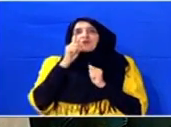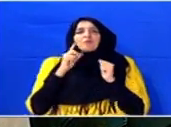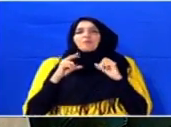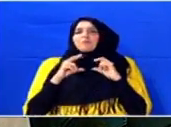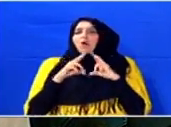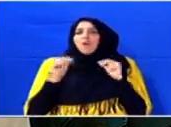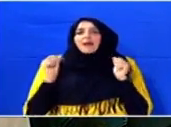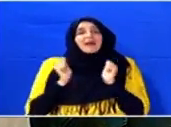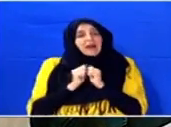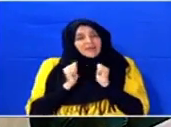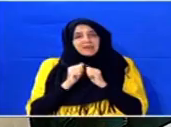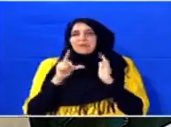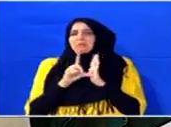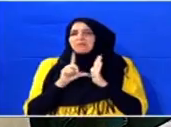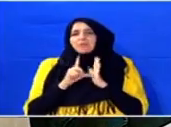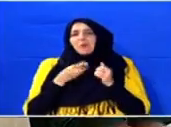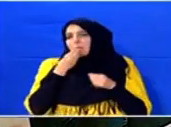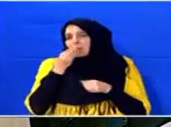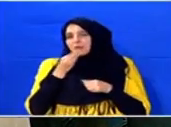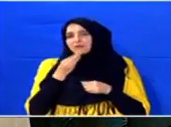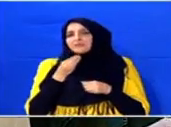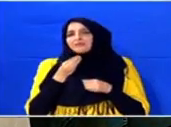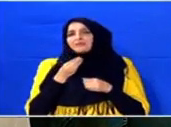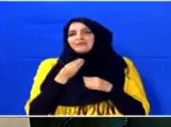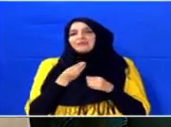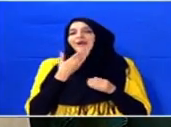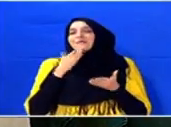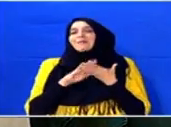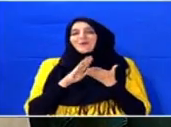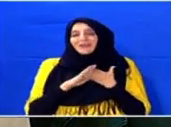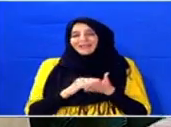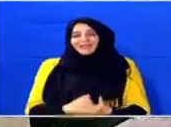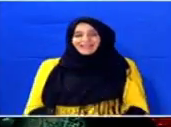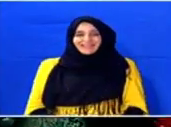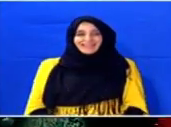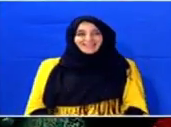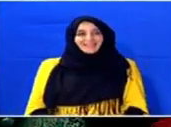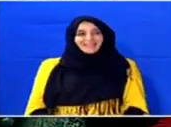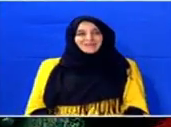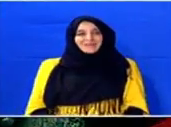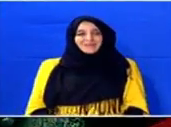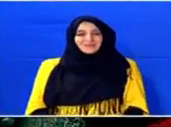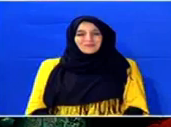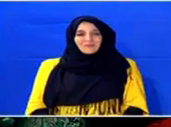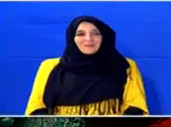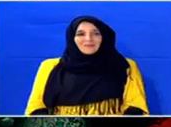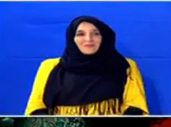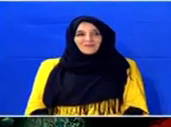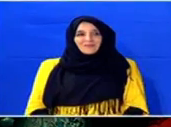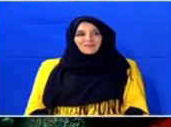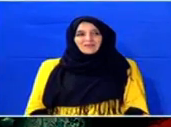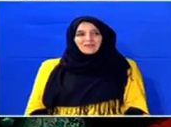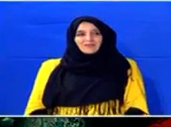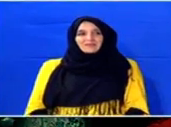مع الشر عربي وفريته مع القانون الجزائري انبروك عليكم دكتور هذا بالنسبه لي فاطمه الزهراء